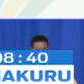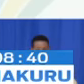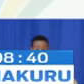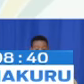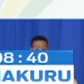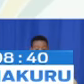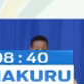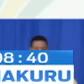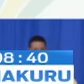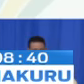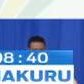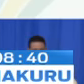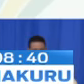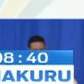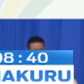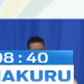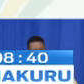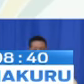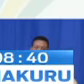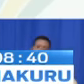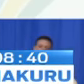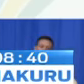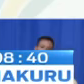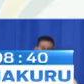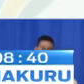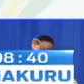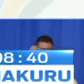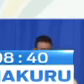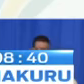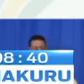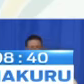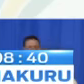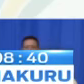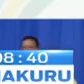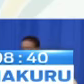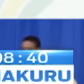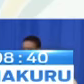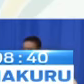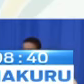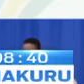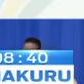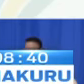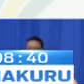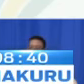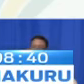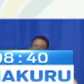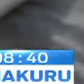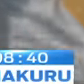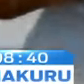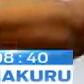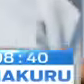y'abana bata ishuri yagiye igabanyuka ku buryo yavuye kuri 14% igera kuri 5.6% mu mwaka wa